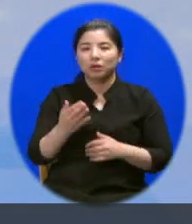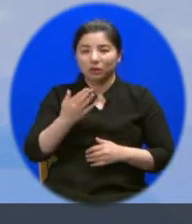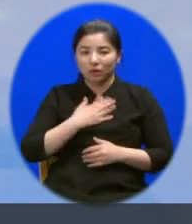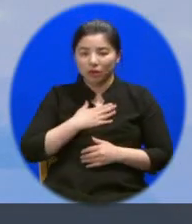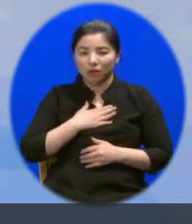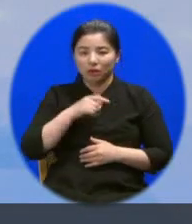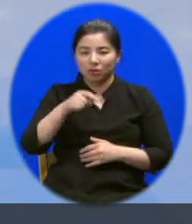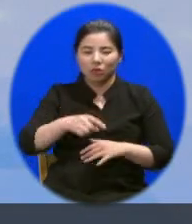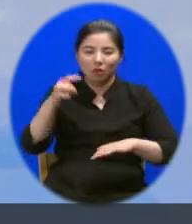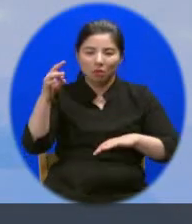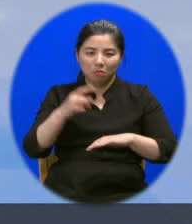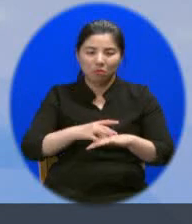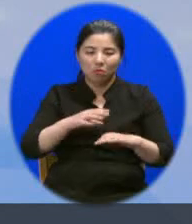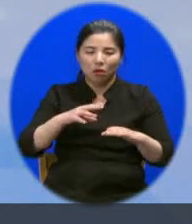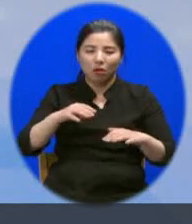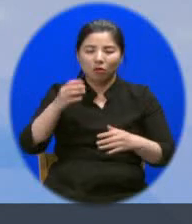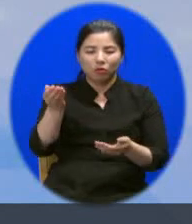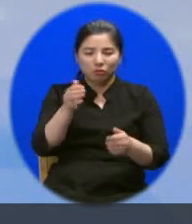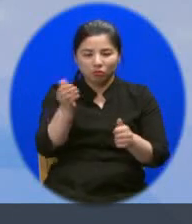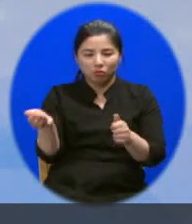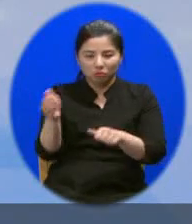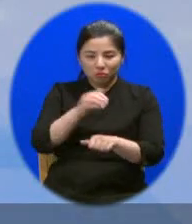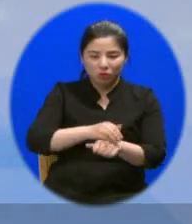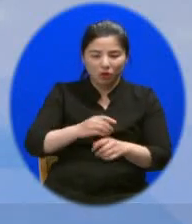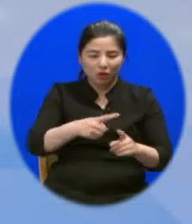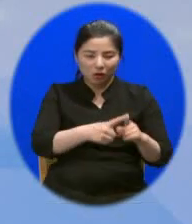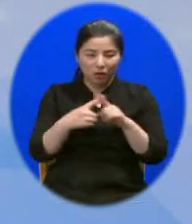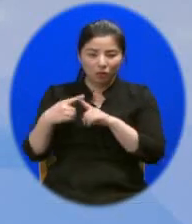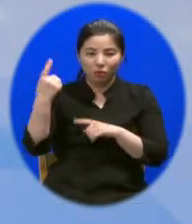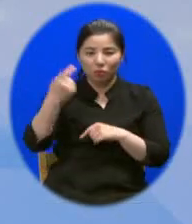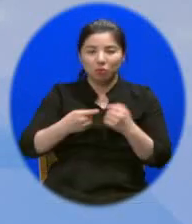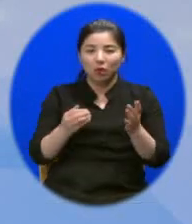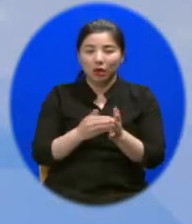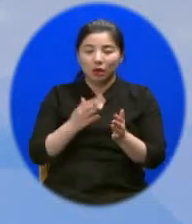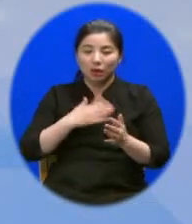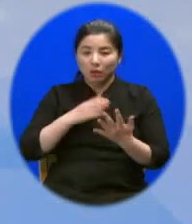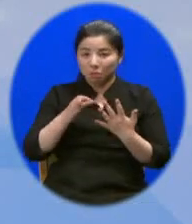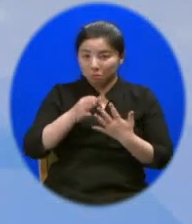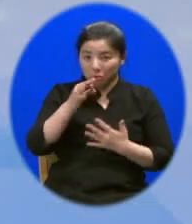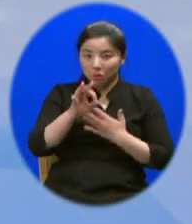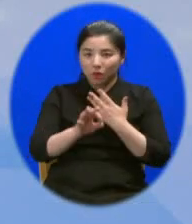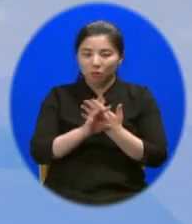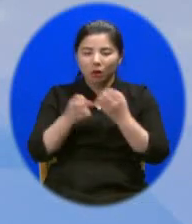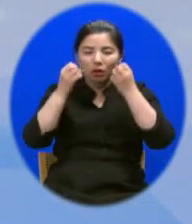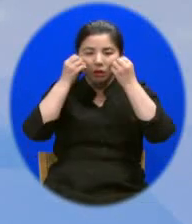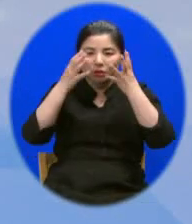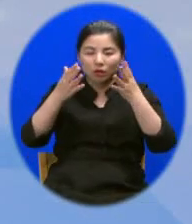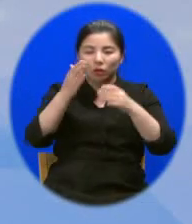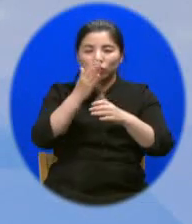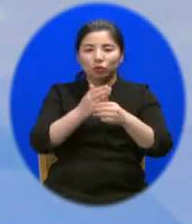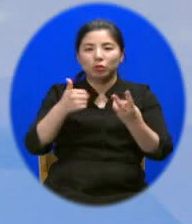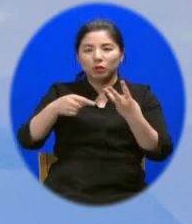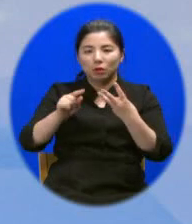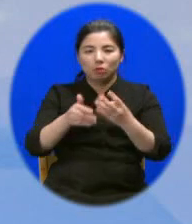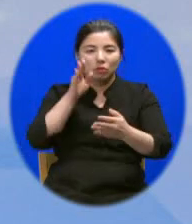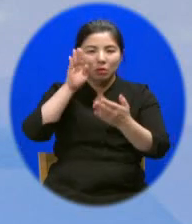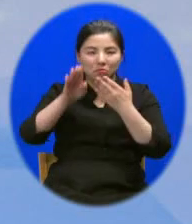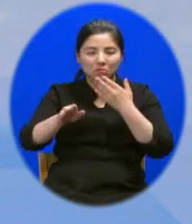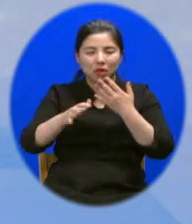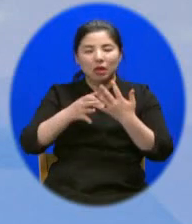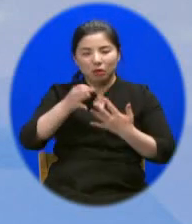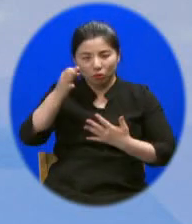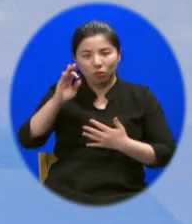여기에 여름 꽂아 돌아왔습니다 아 저를 선택해 주신 다면 새로운 중부 3군의 미래를